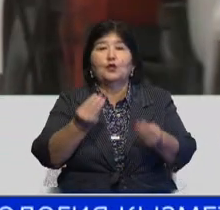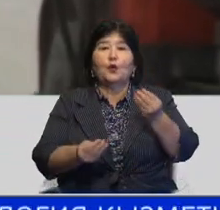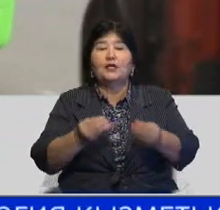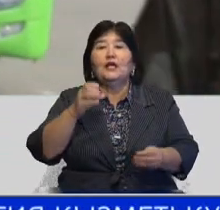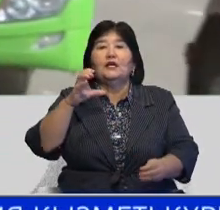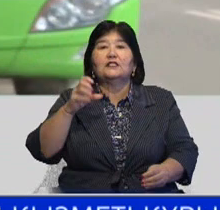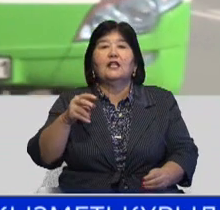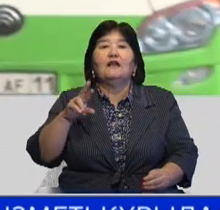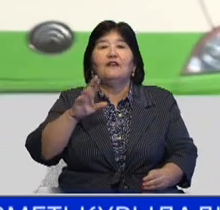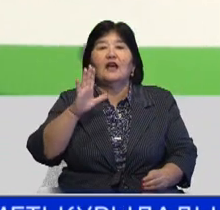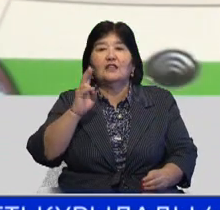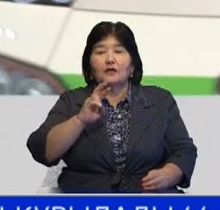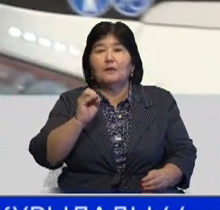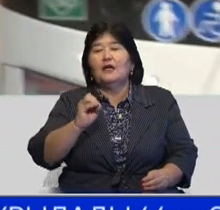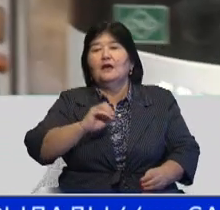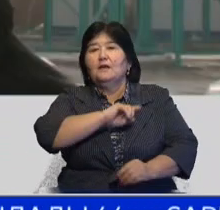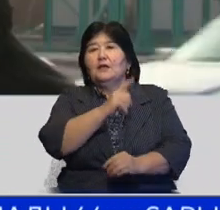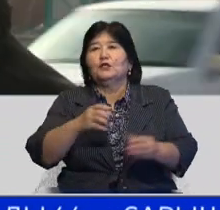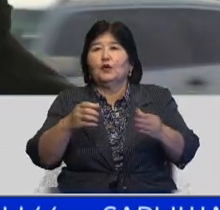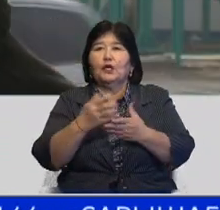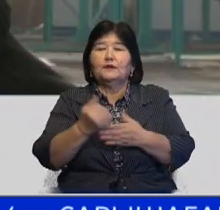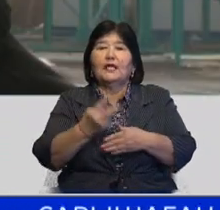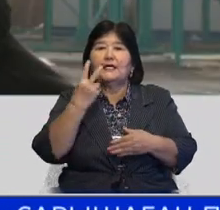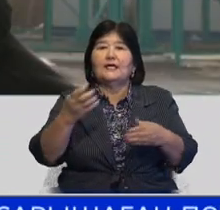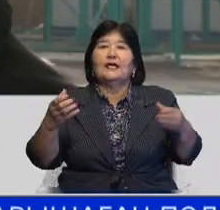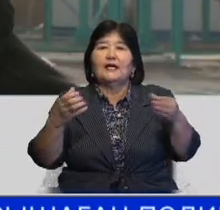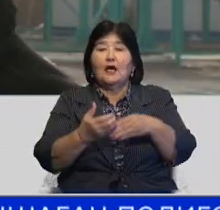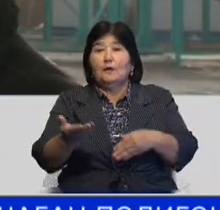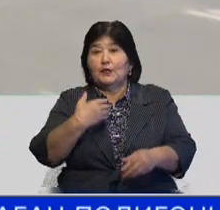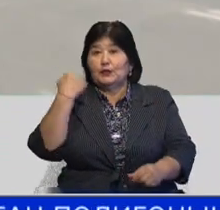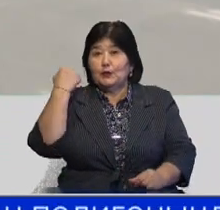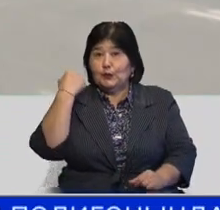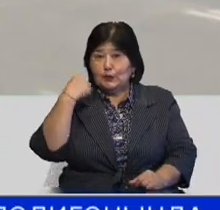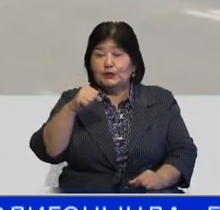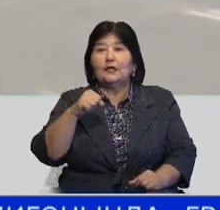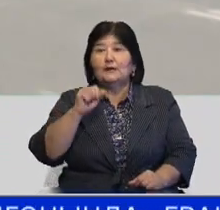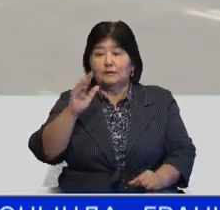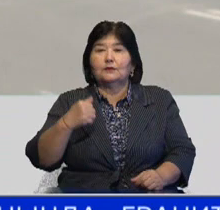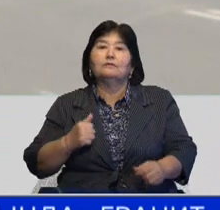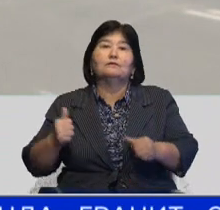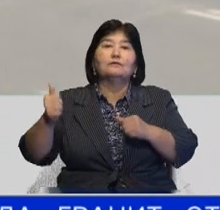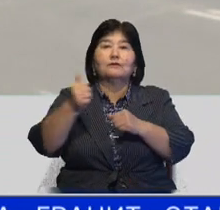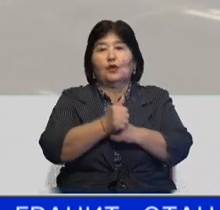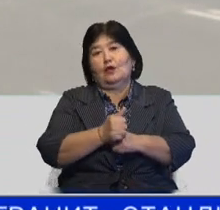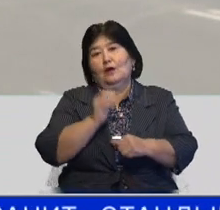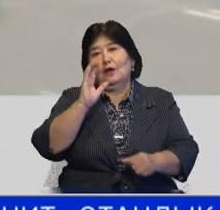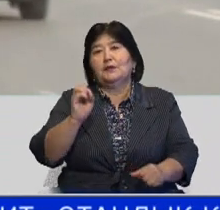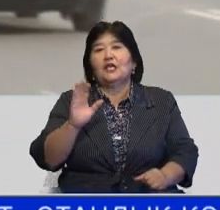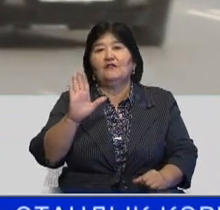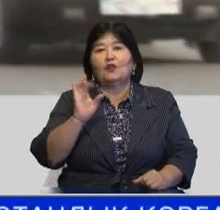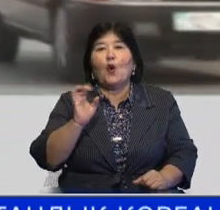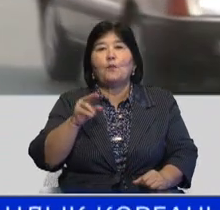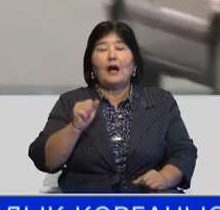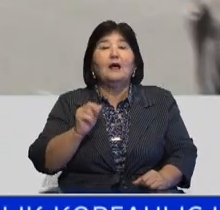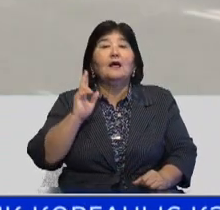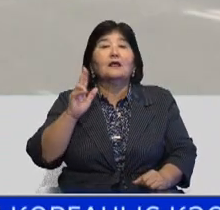Словениямен мықты құрамды алып шығады. Екі команданы біз ұтсақ, біз Құдай қаласа шығамыз Еуропаға. Барлық